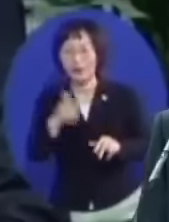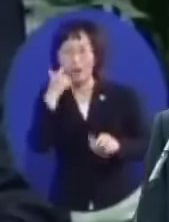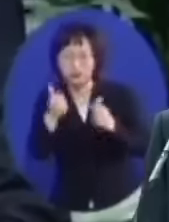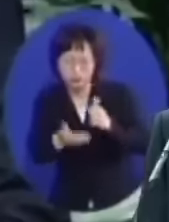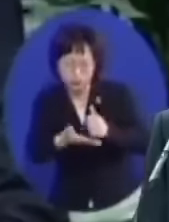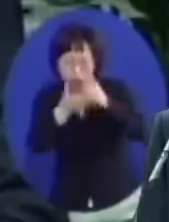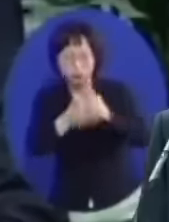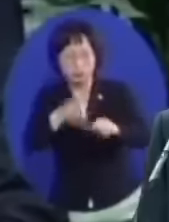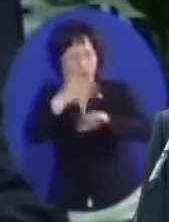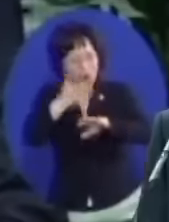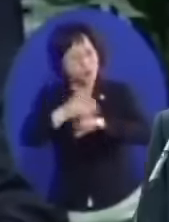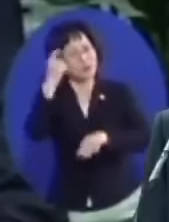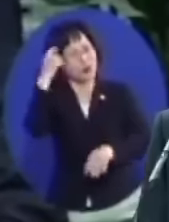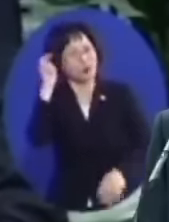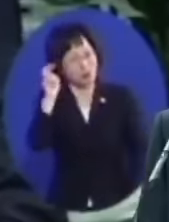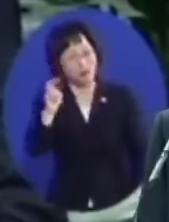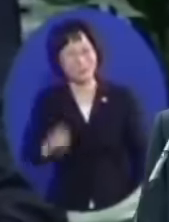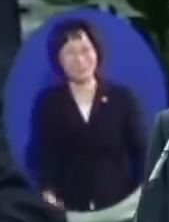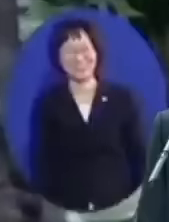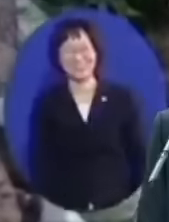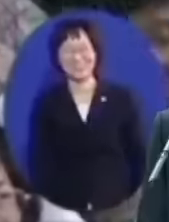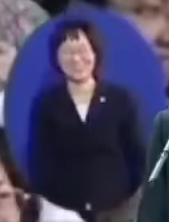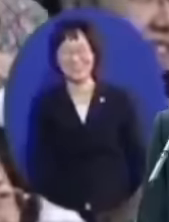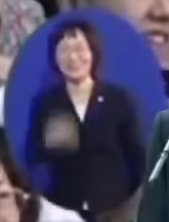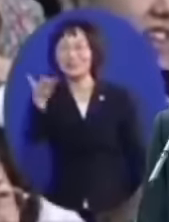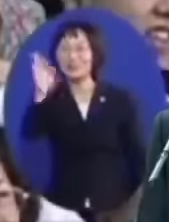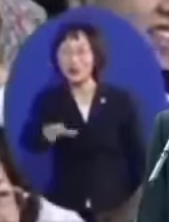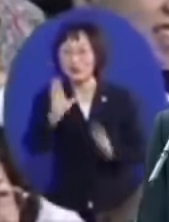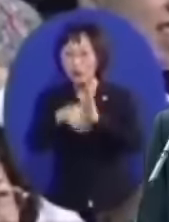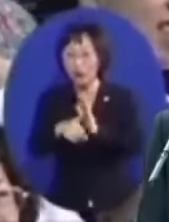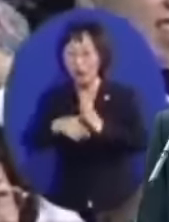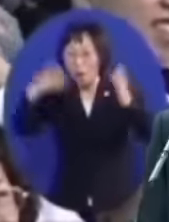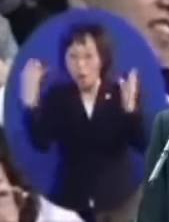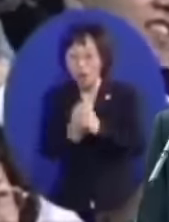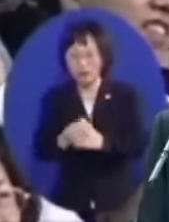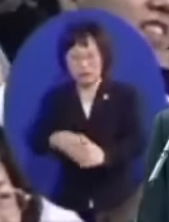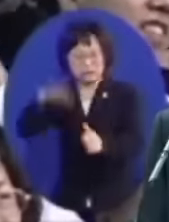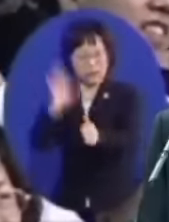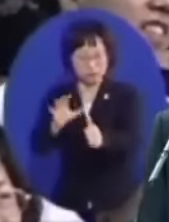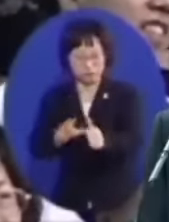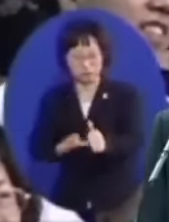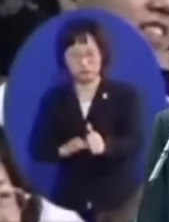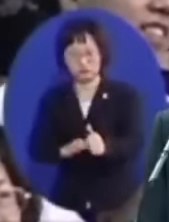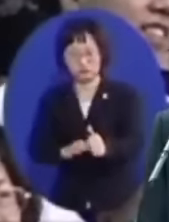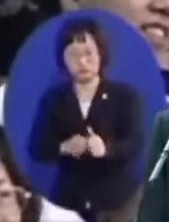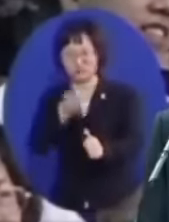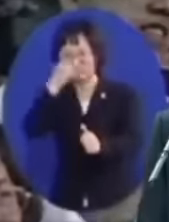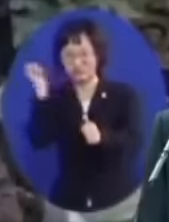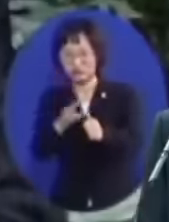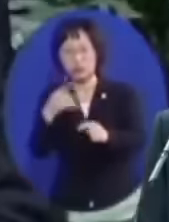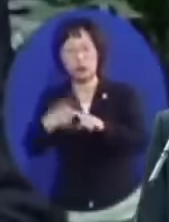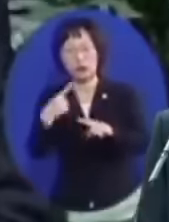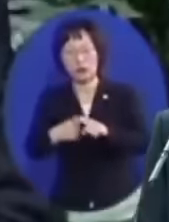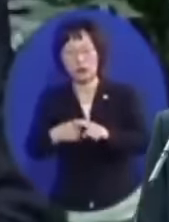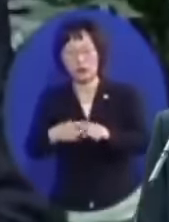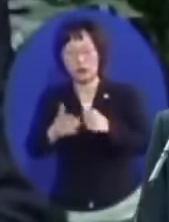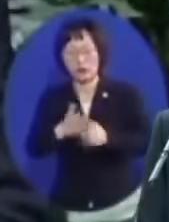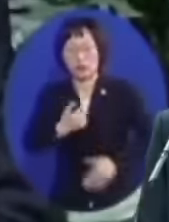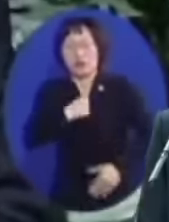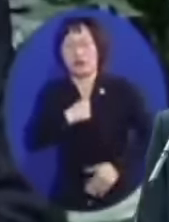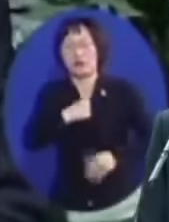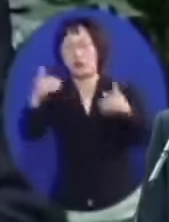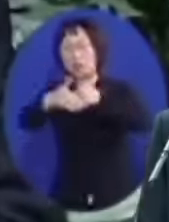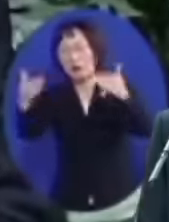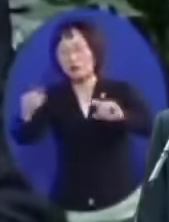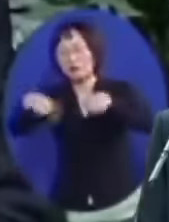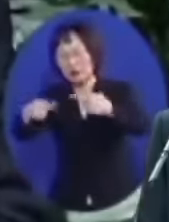존경하고 감사했을 것인데 그때 막 완전히 인간 취급을 받지 못했어요. 그 다음 나는 방에 들어가서 울었습니다. 나는